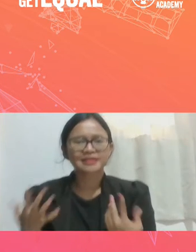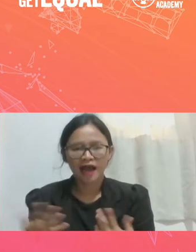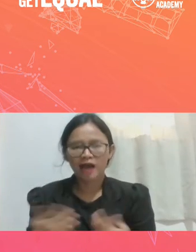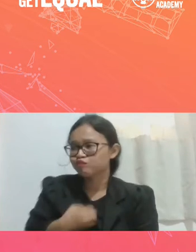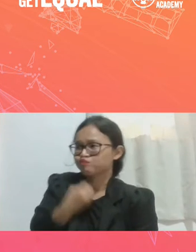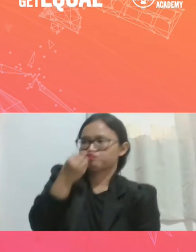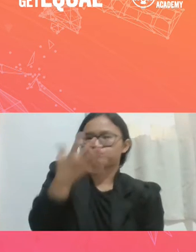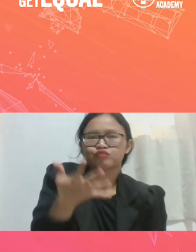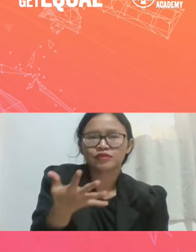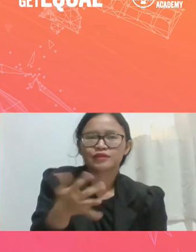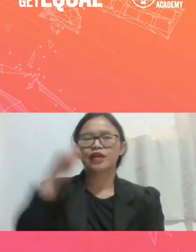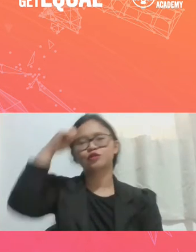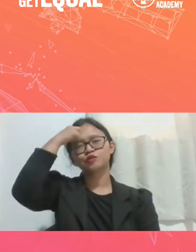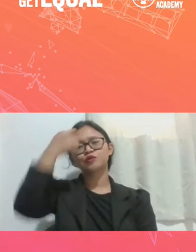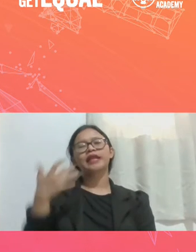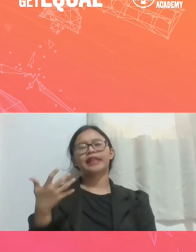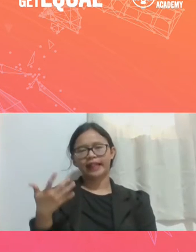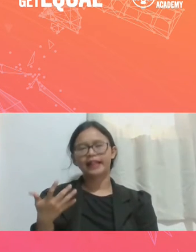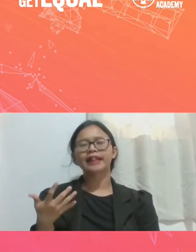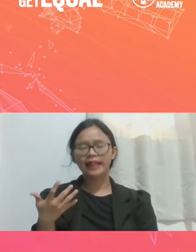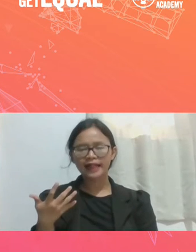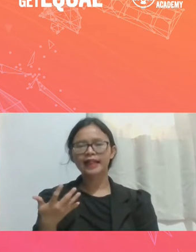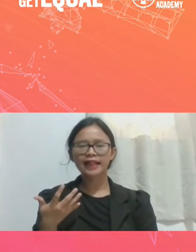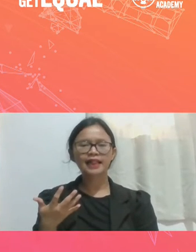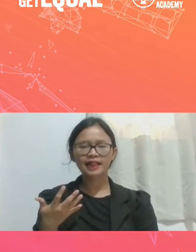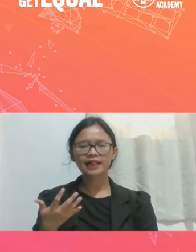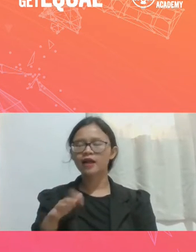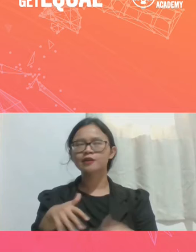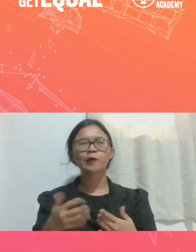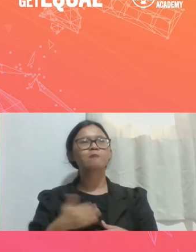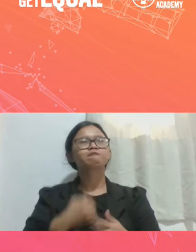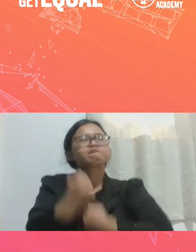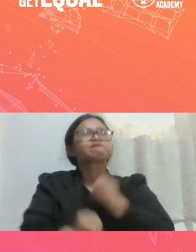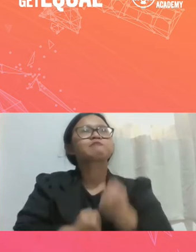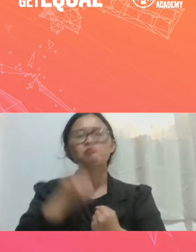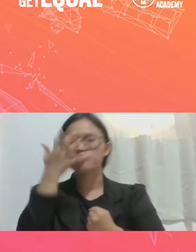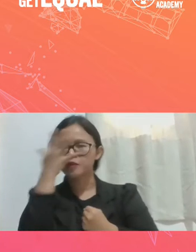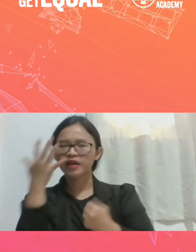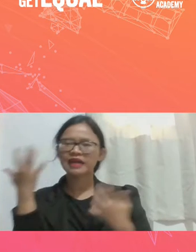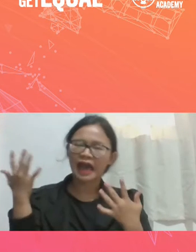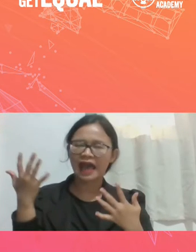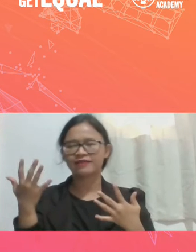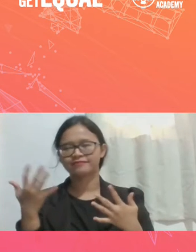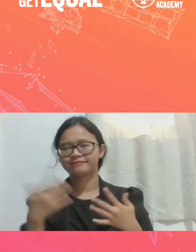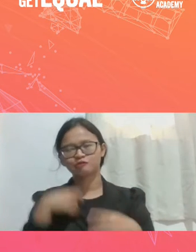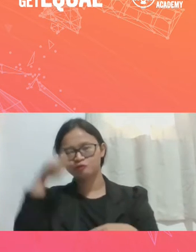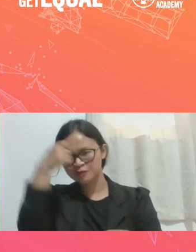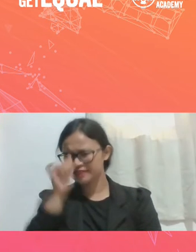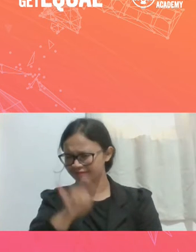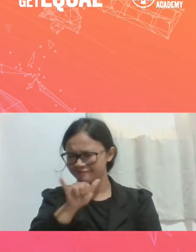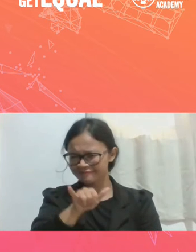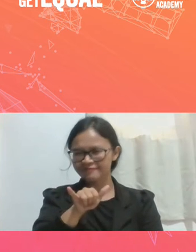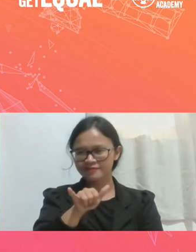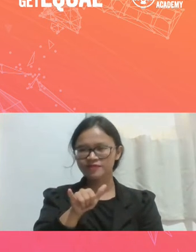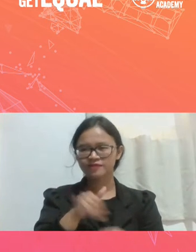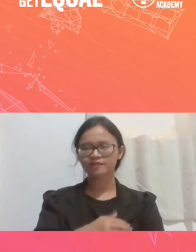menyuarakan pendapat mereka, dalam ambil bagian dalam pengambilan keputusan ya. Nah,